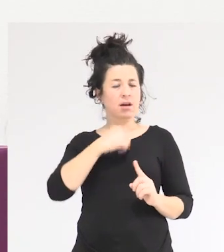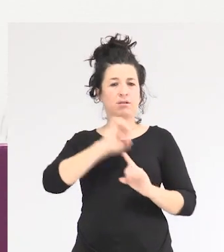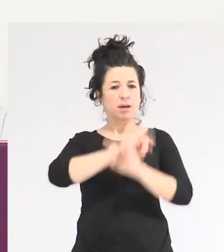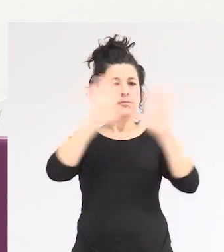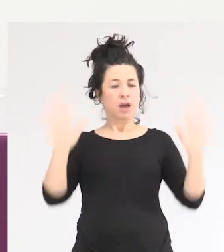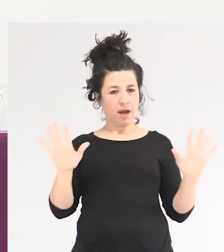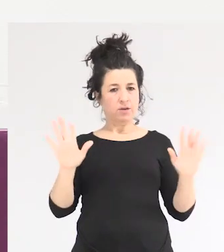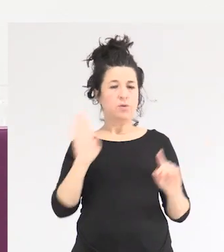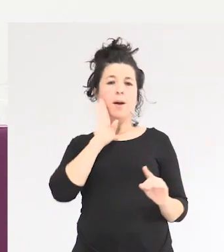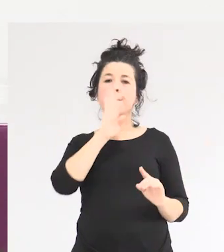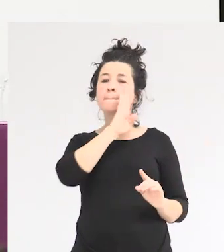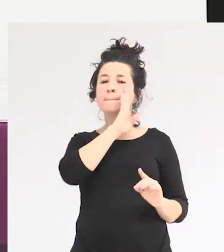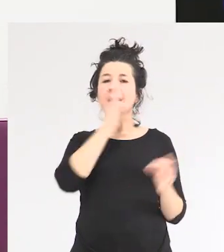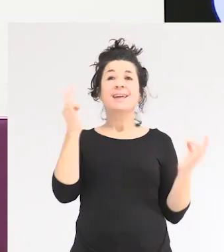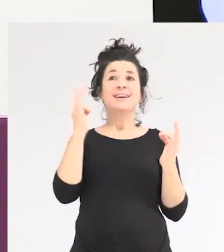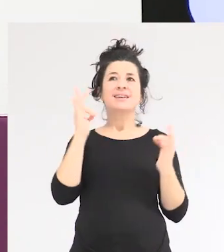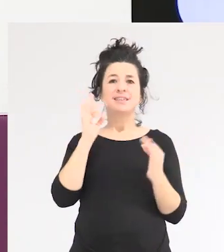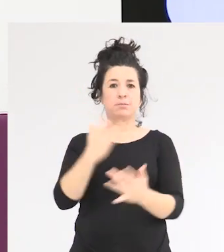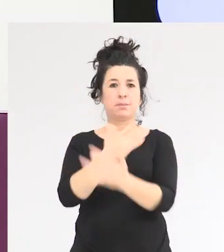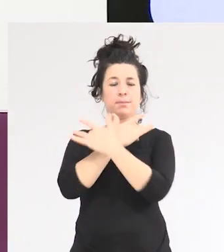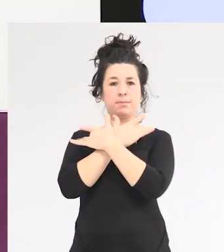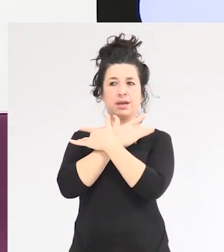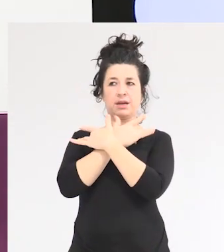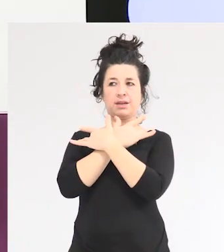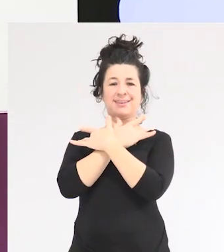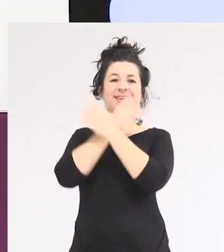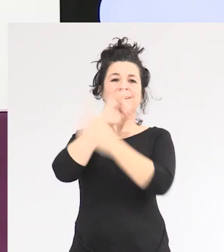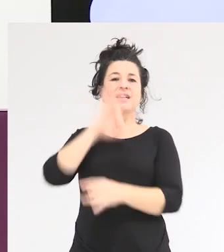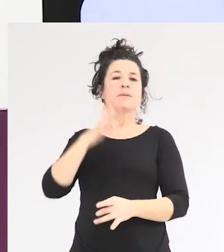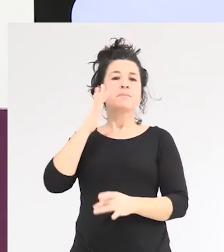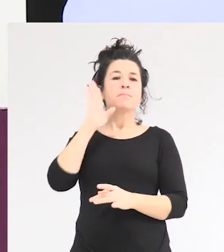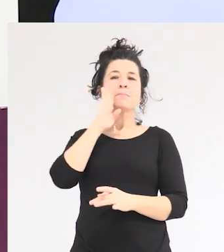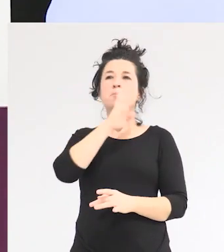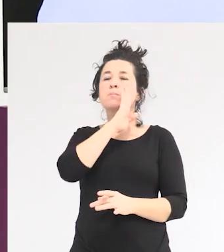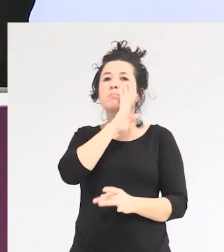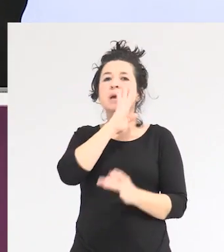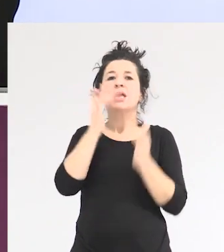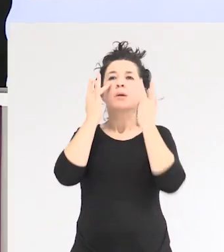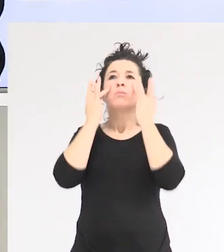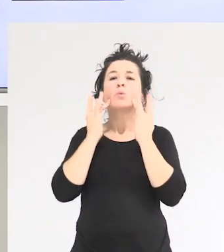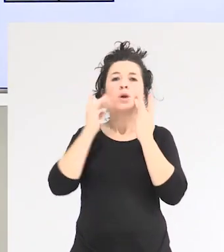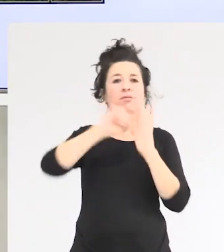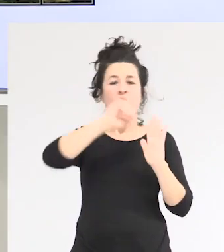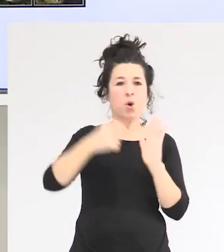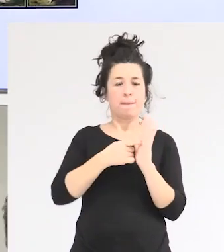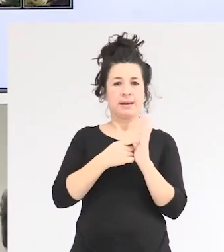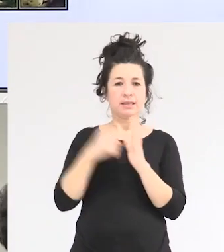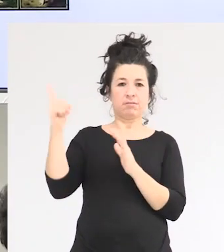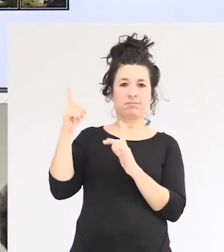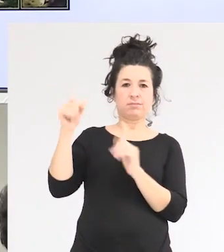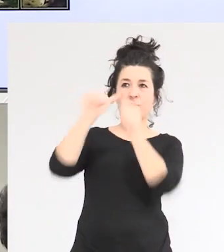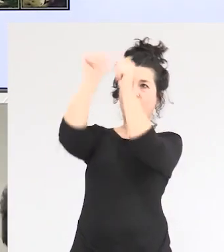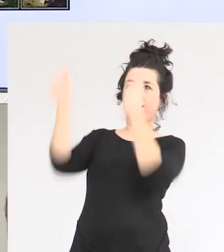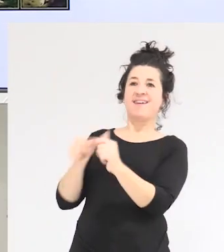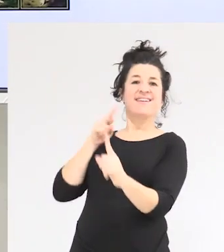ama Virginia, ezta? Bera da amarik ama totala, ama arketipikoa. Eta handik ikasi